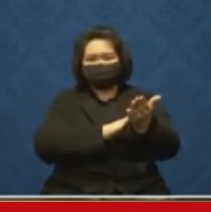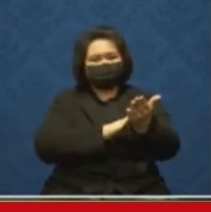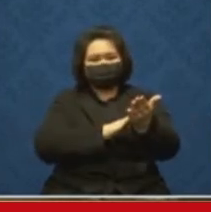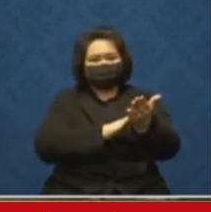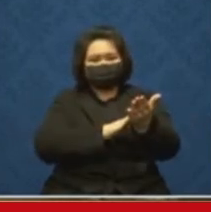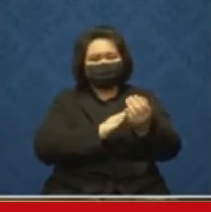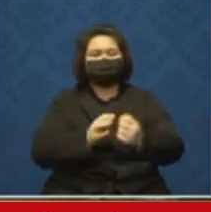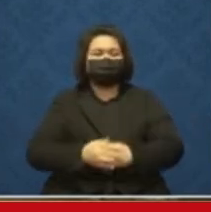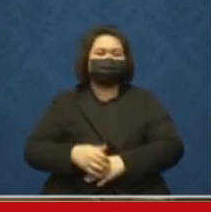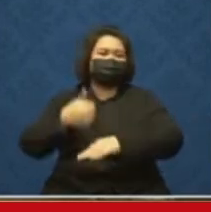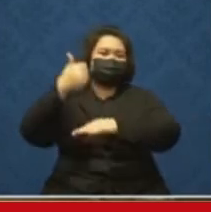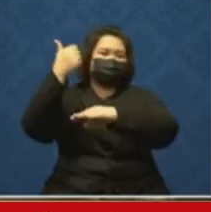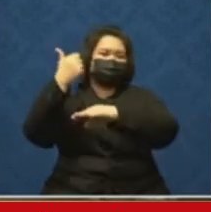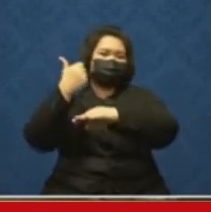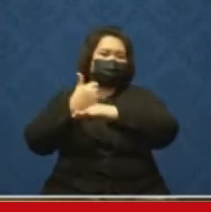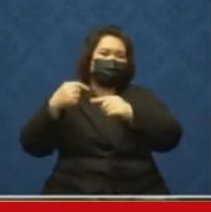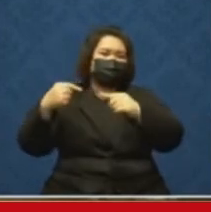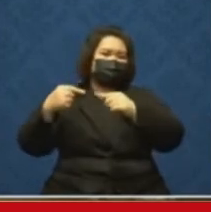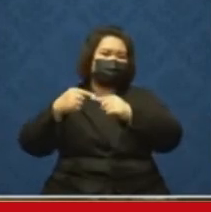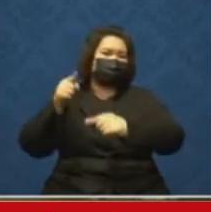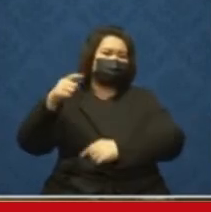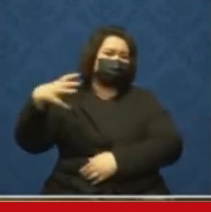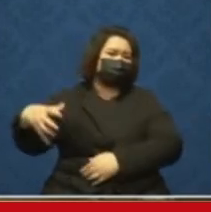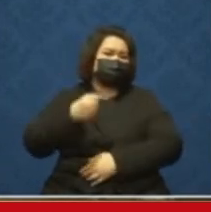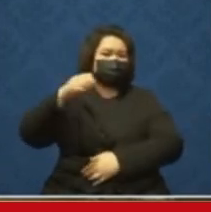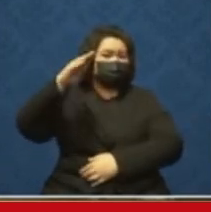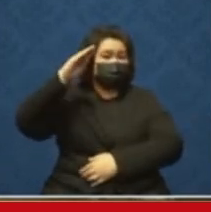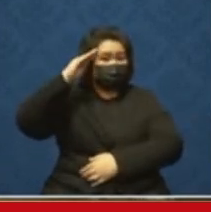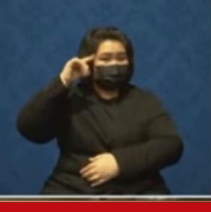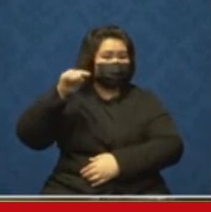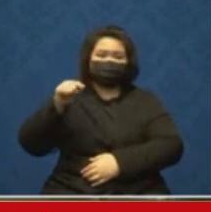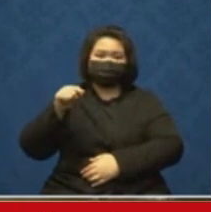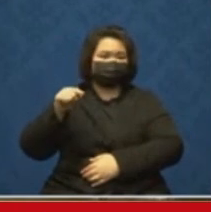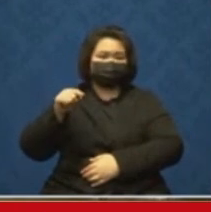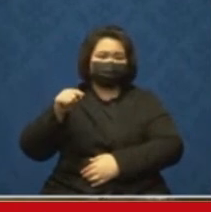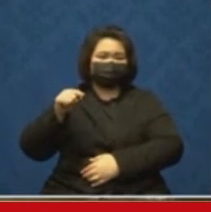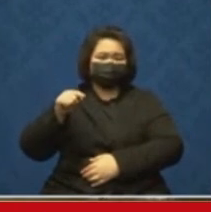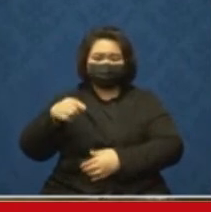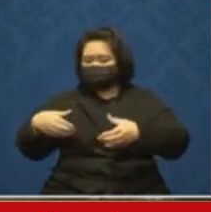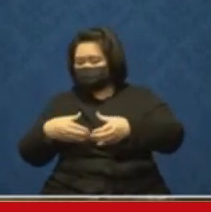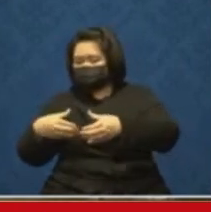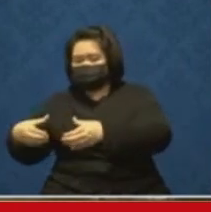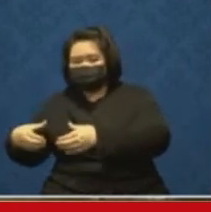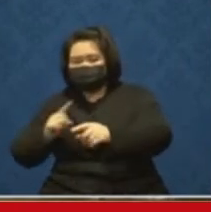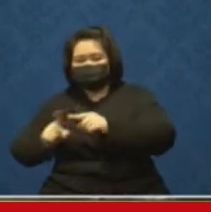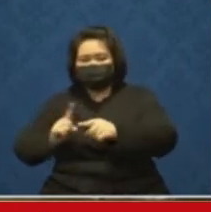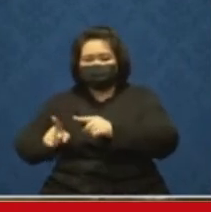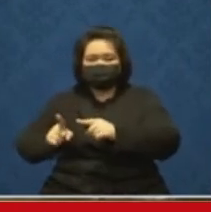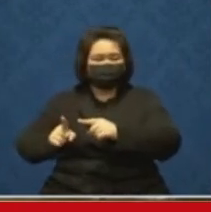จากการนำของผู้นำที่มาจากการปฏิวัรรฐปหารและลี่วลอขพวกเขา